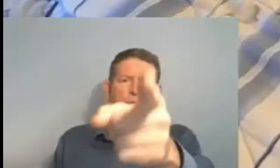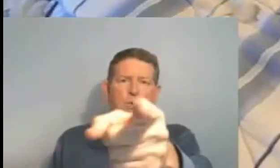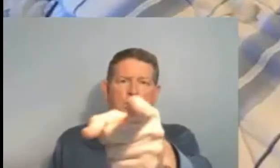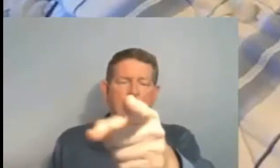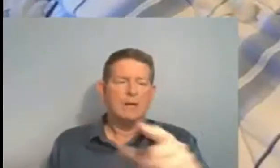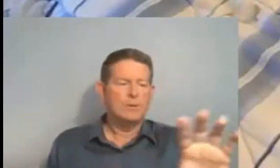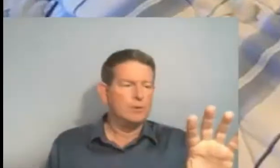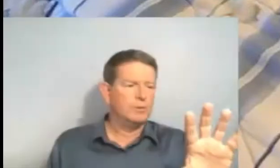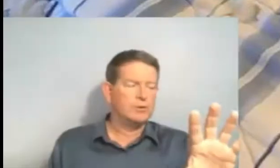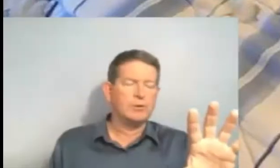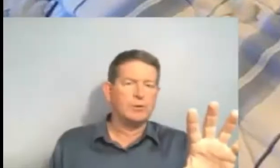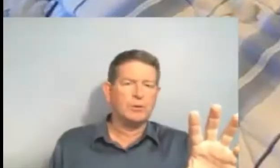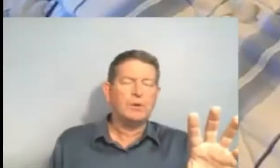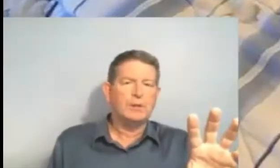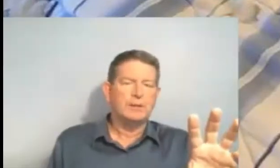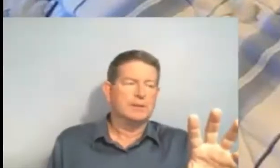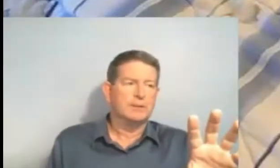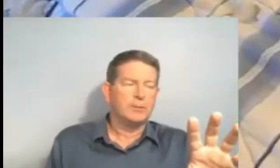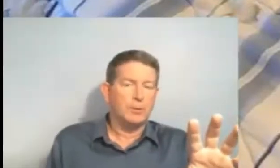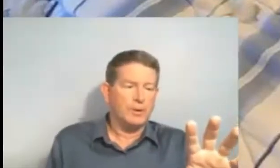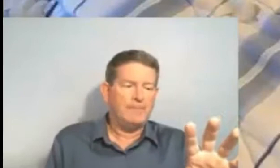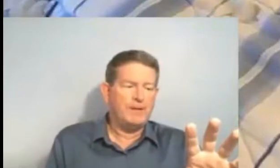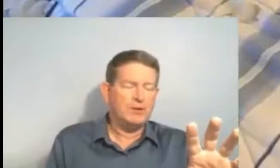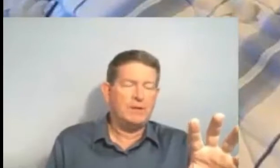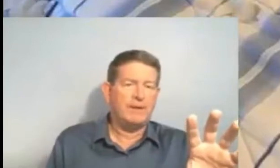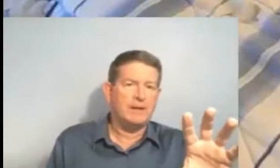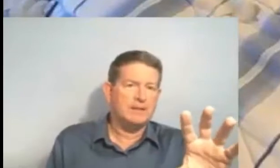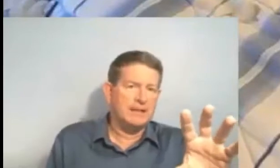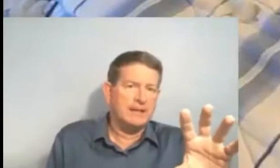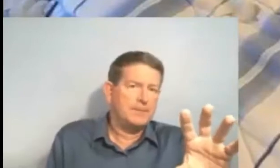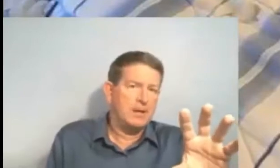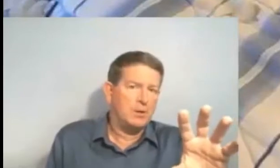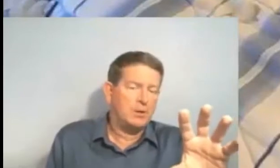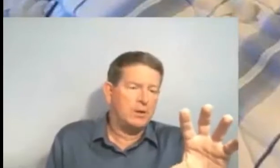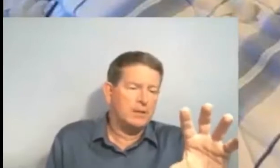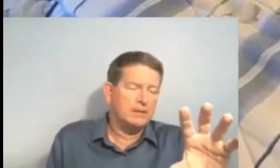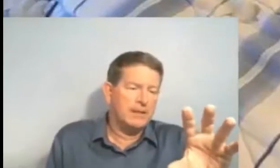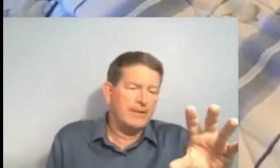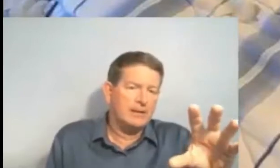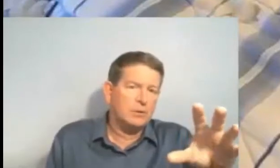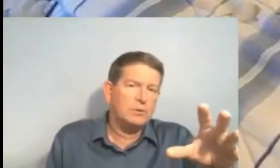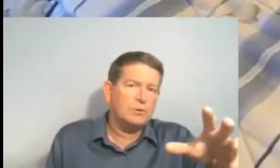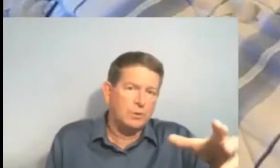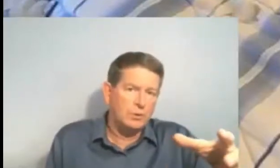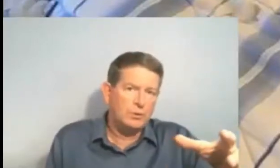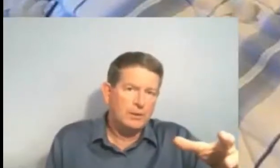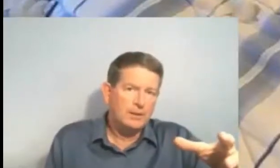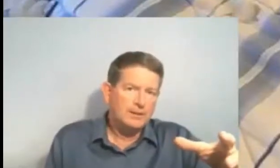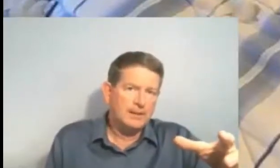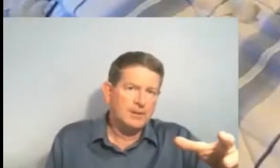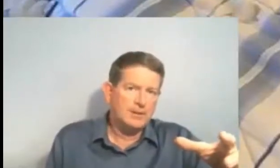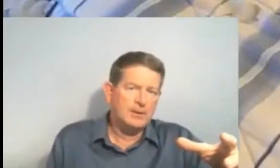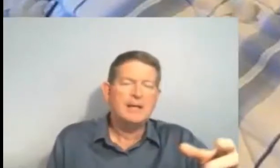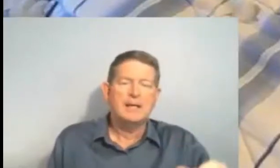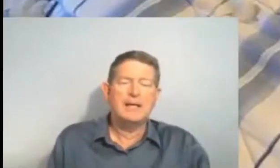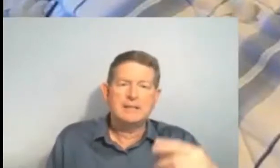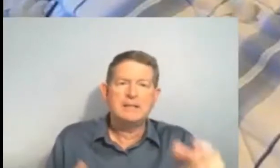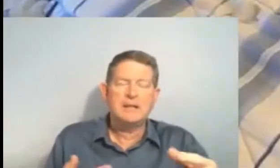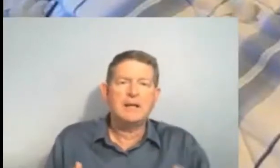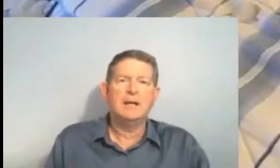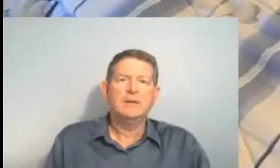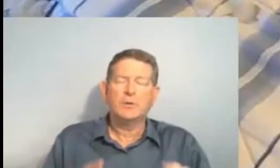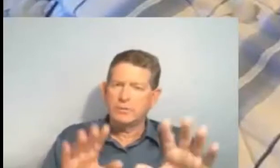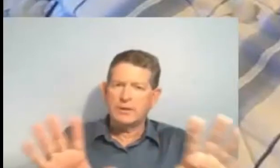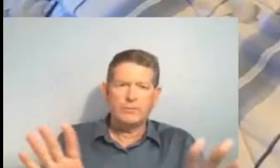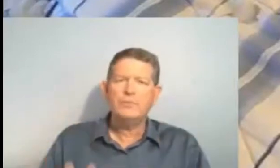sujet est tu, le se, le pronom réfléchi va s'adapter encore et ça va être te, d'accord,